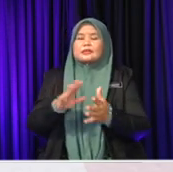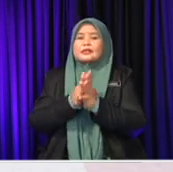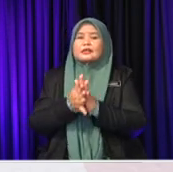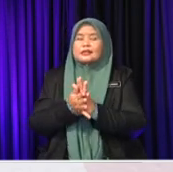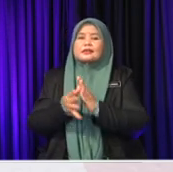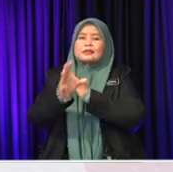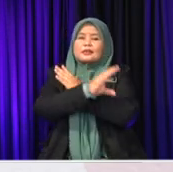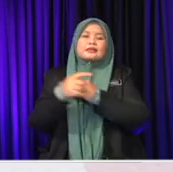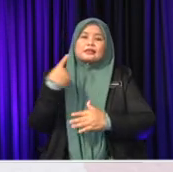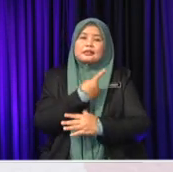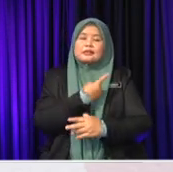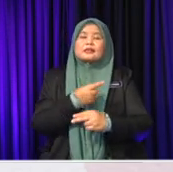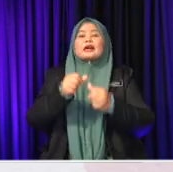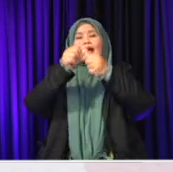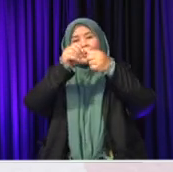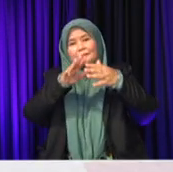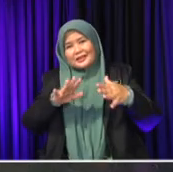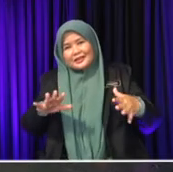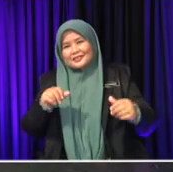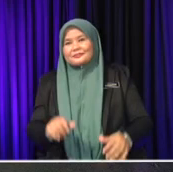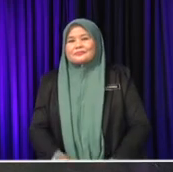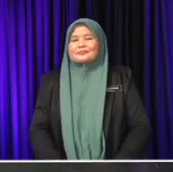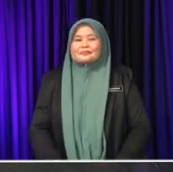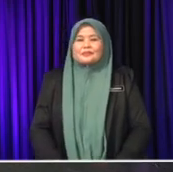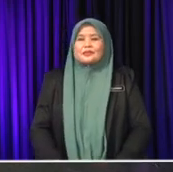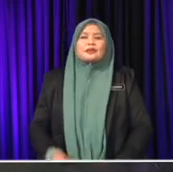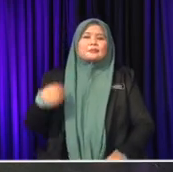Harmoni dan aman Masya Allah